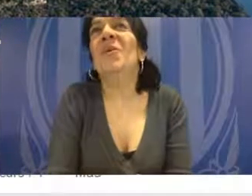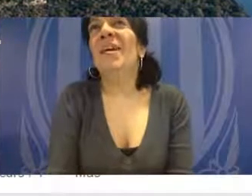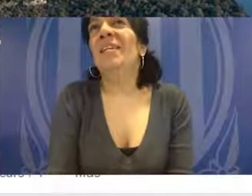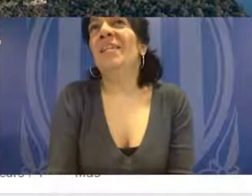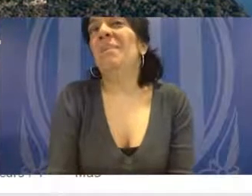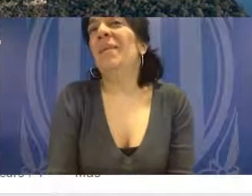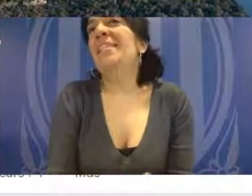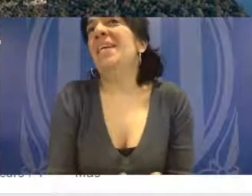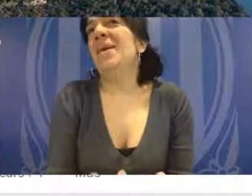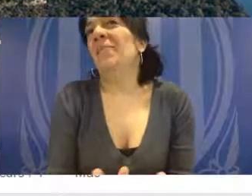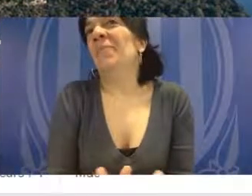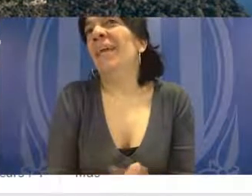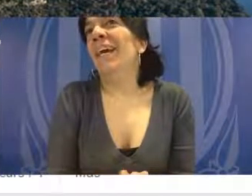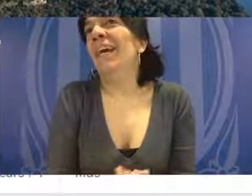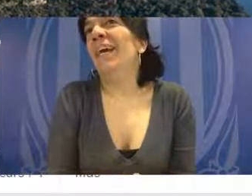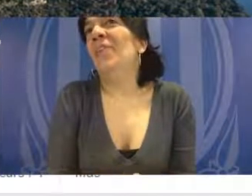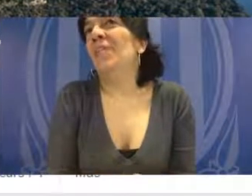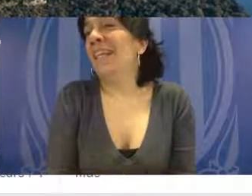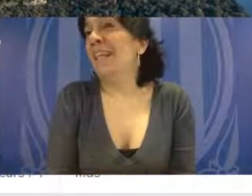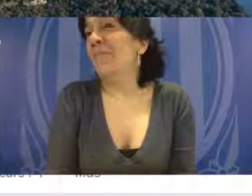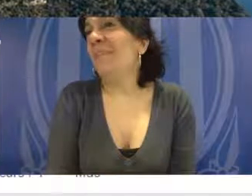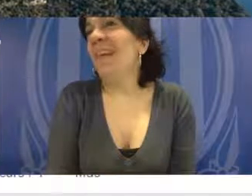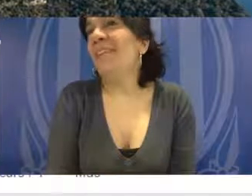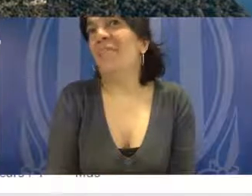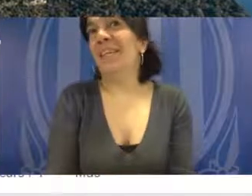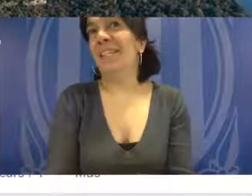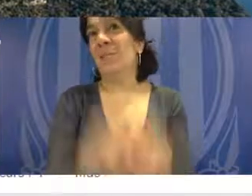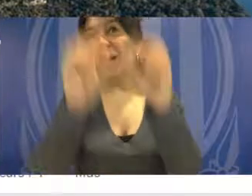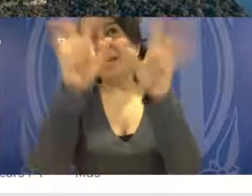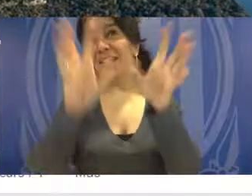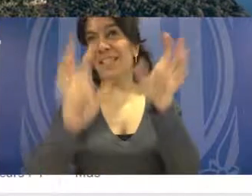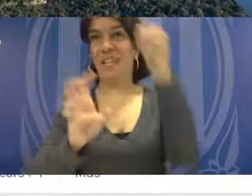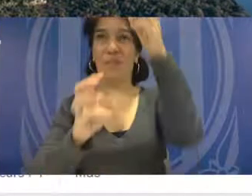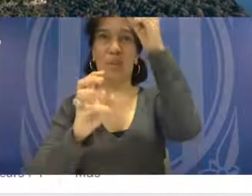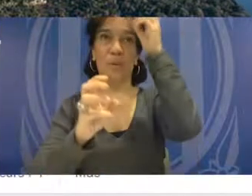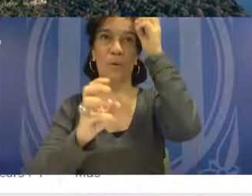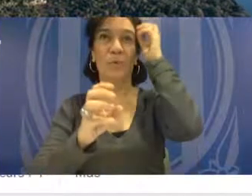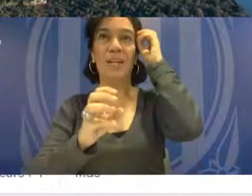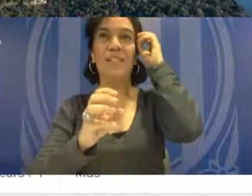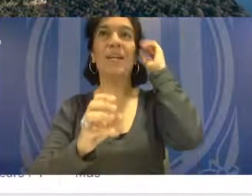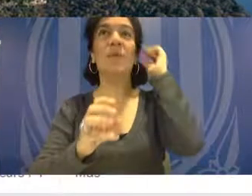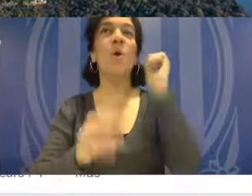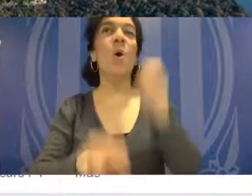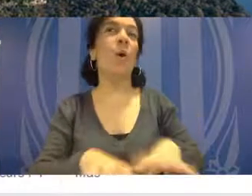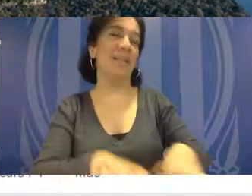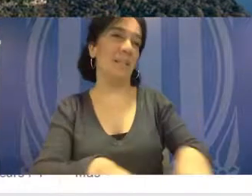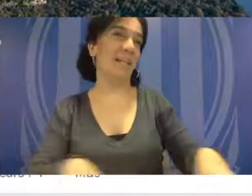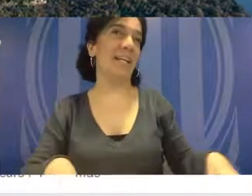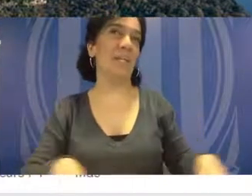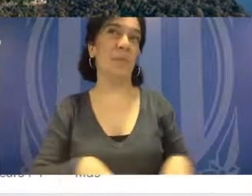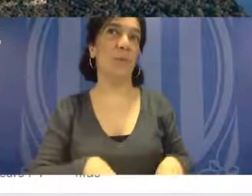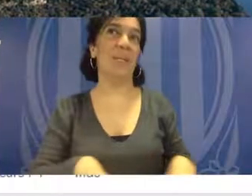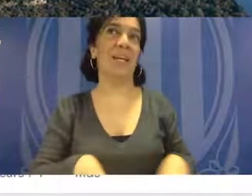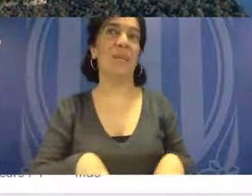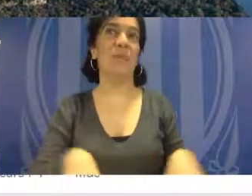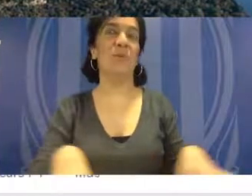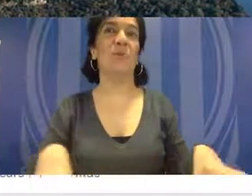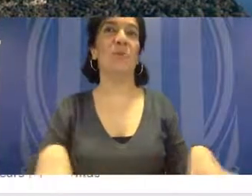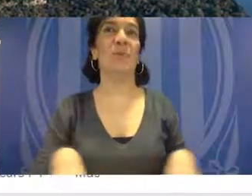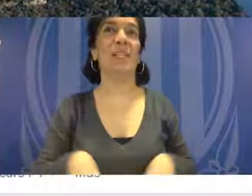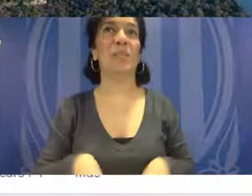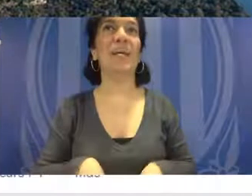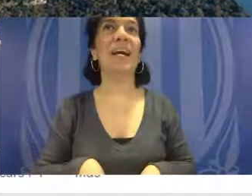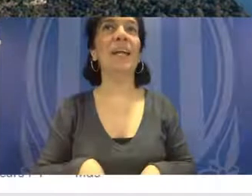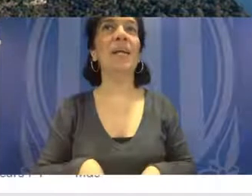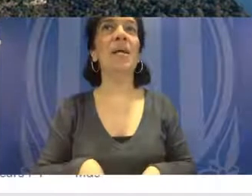sector sempre els diem doncs que tenim clar diferents espais dins del Facebook, com coneixeu, o les temàtiques pròpies que ara us